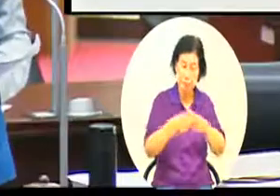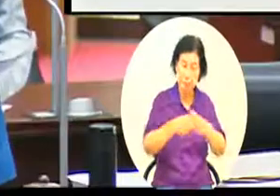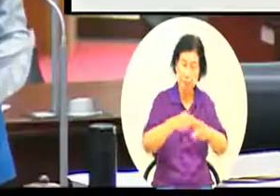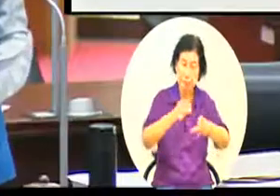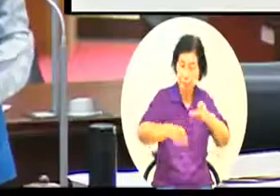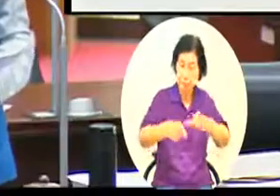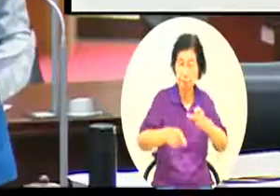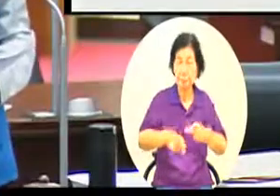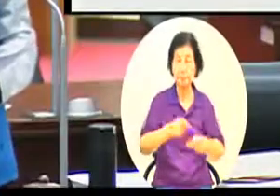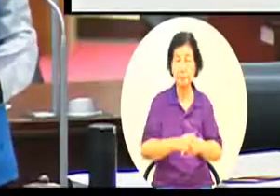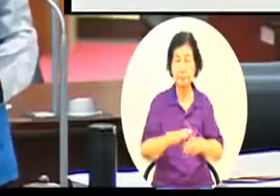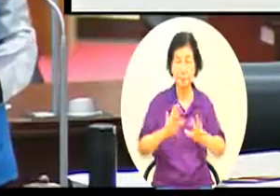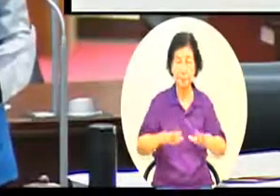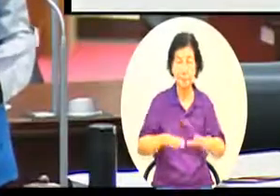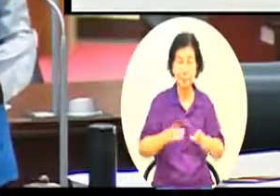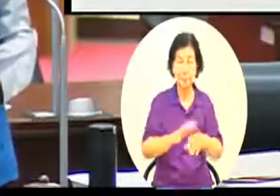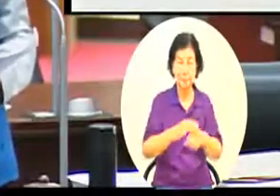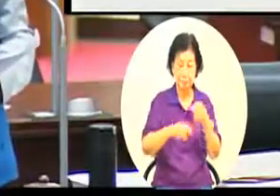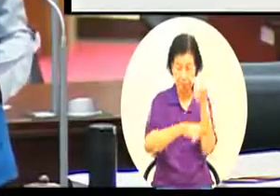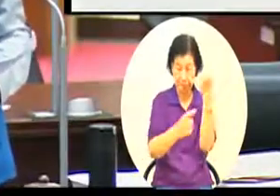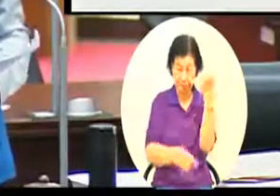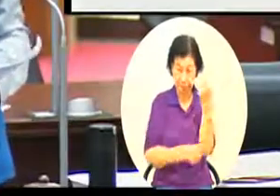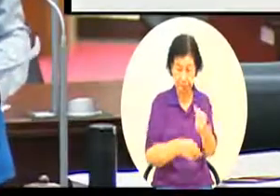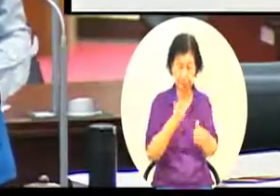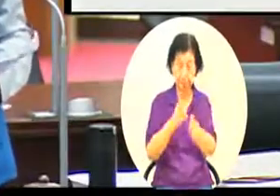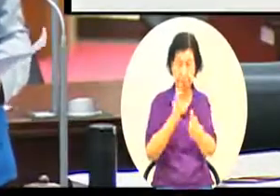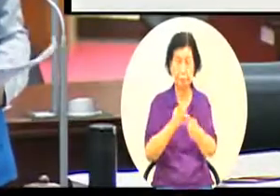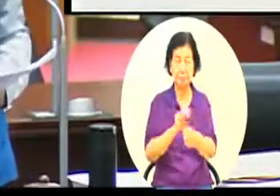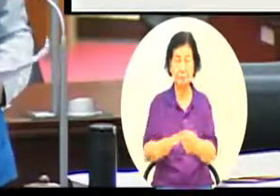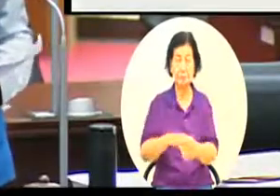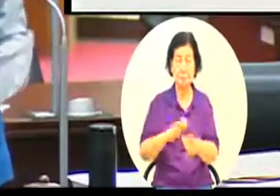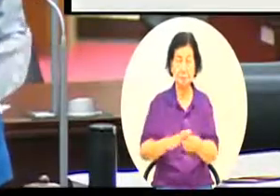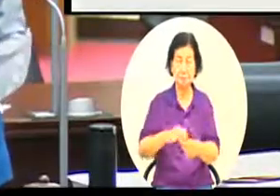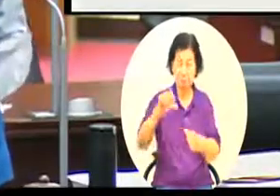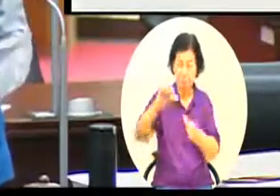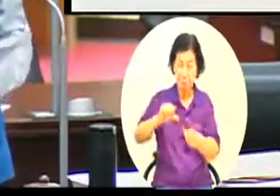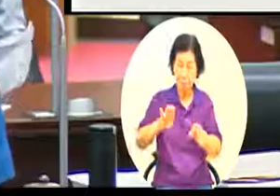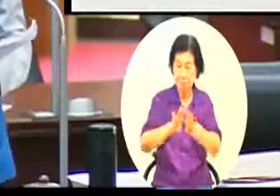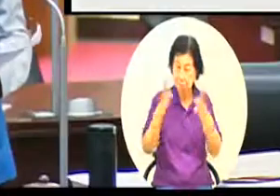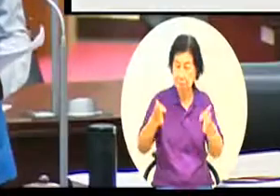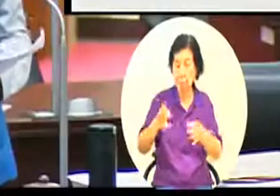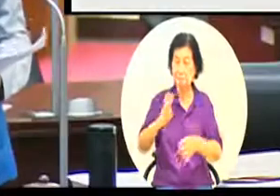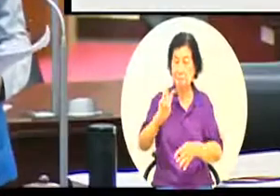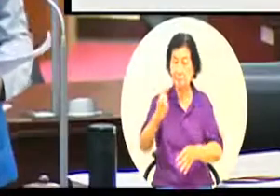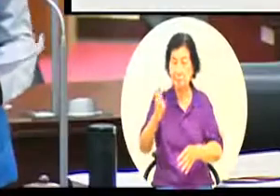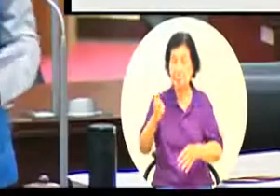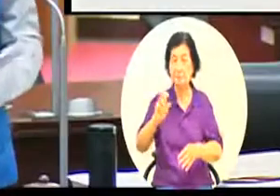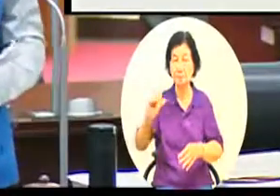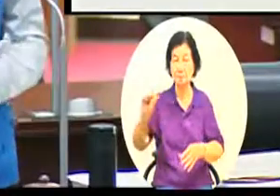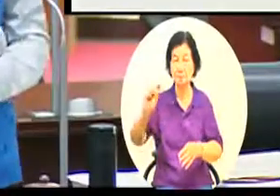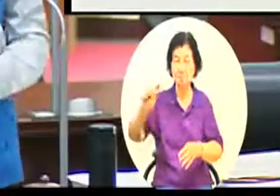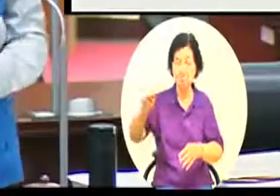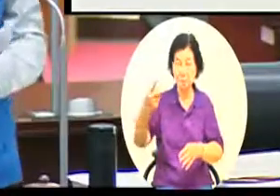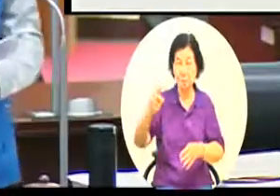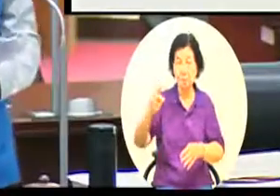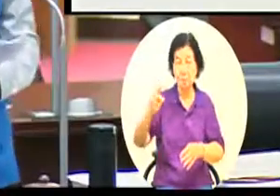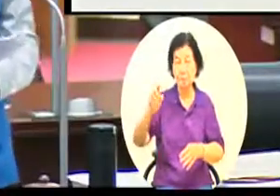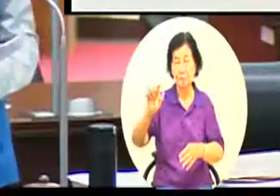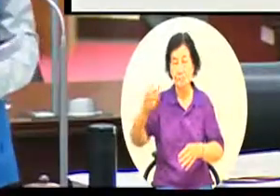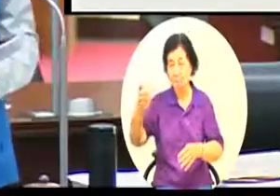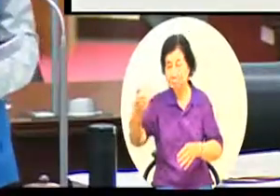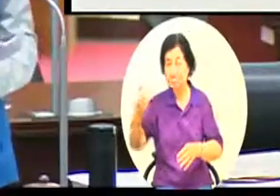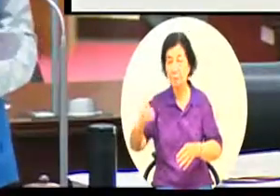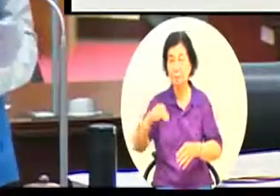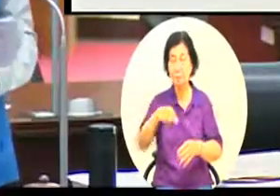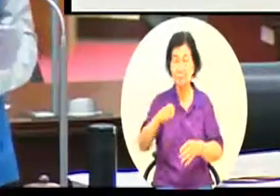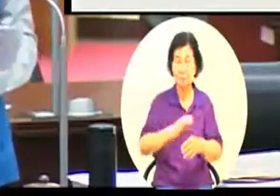而且现行的法律呢开罚就是要30万至150万嘛，想想这些企业主怎么会不